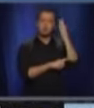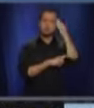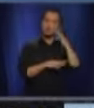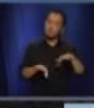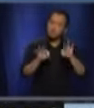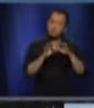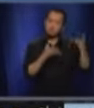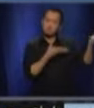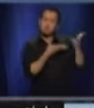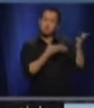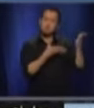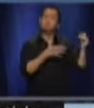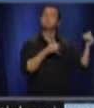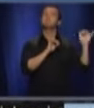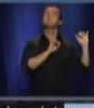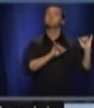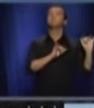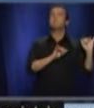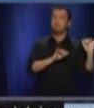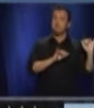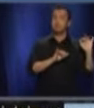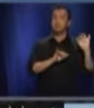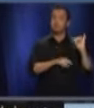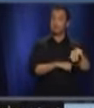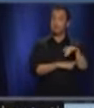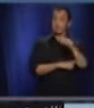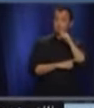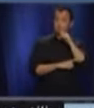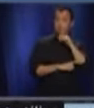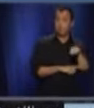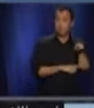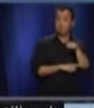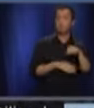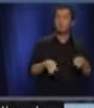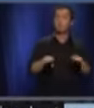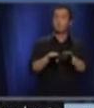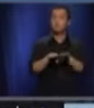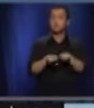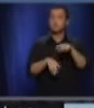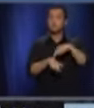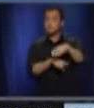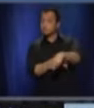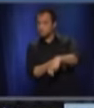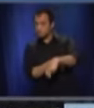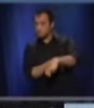Gatineau, juste en face d'Ottawa, les bars vont fermer à minuit